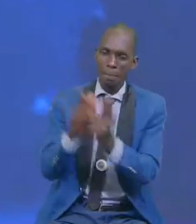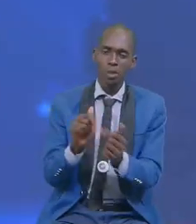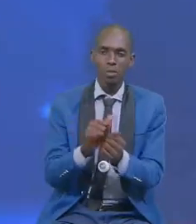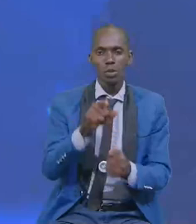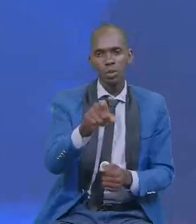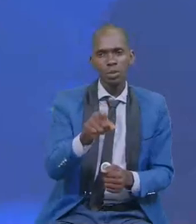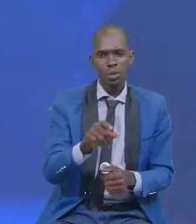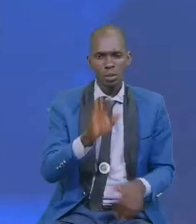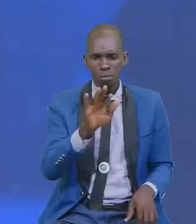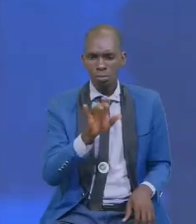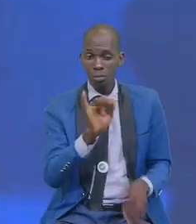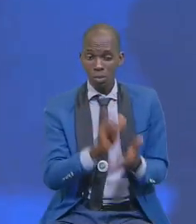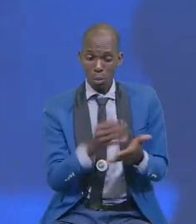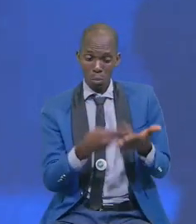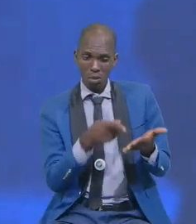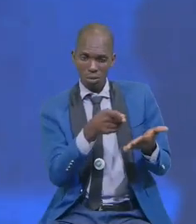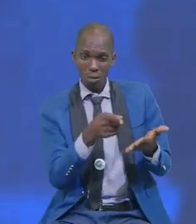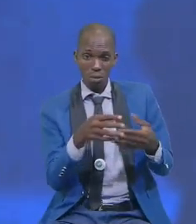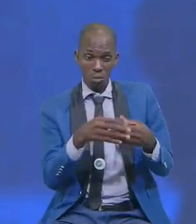Il dit que tu sais que ce que tu as là, c'est faux.